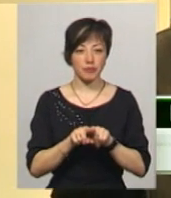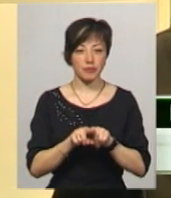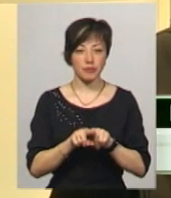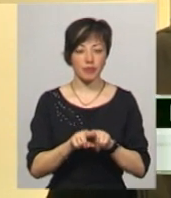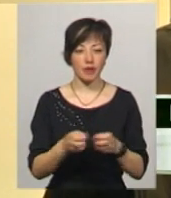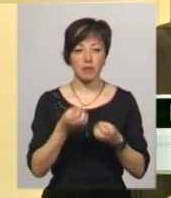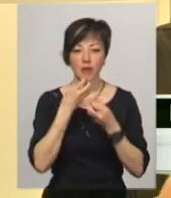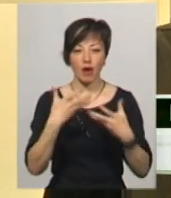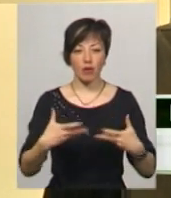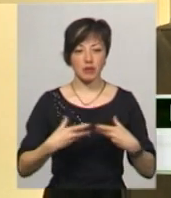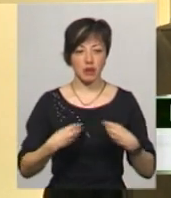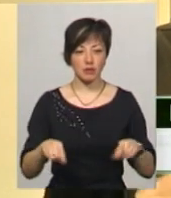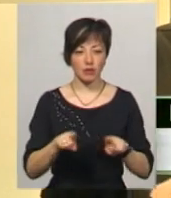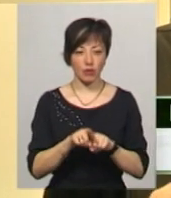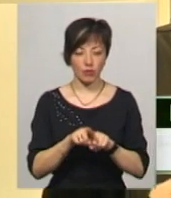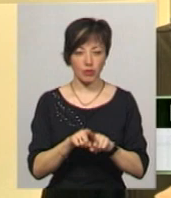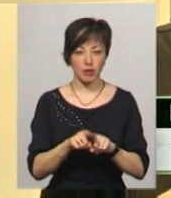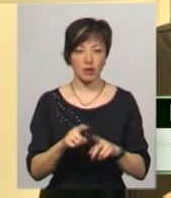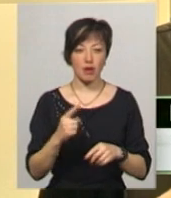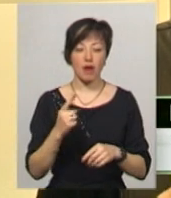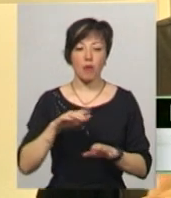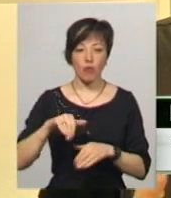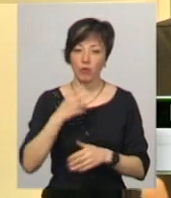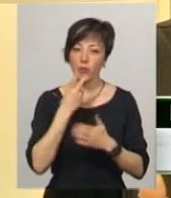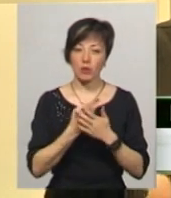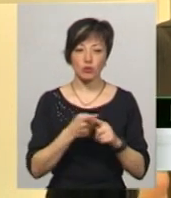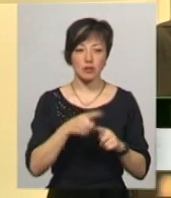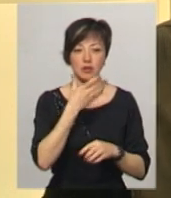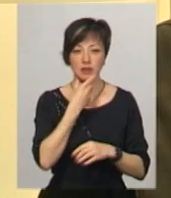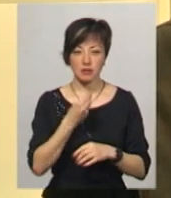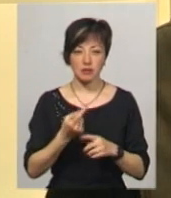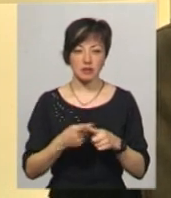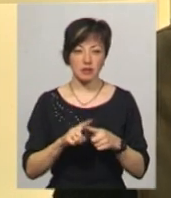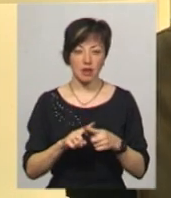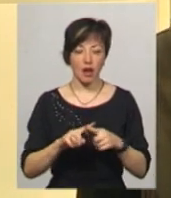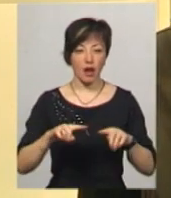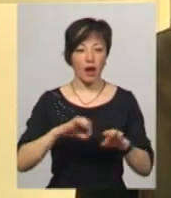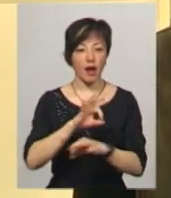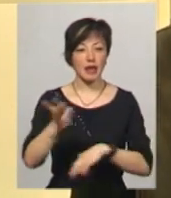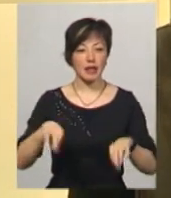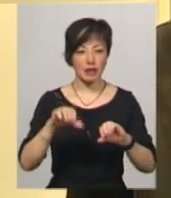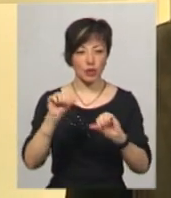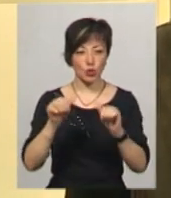благодаттю такою. Першу церкву. Потім побачу, що це красиво, це ж архітектура,